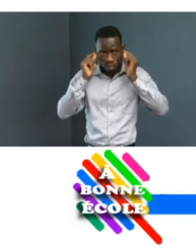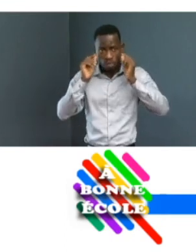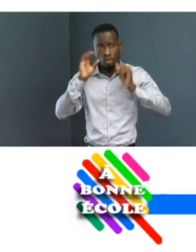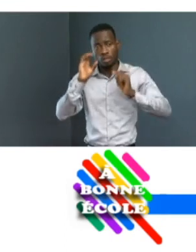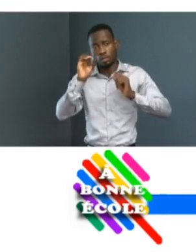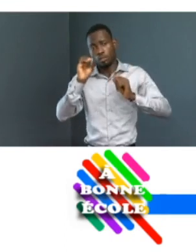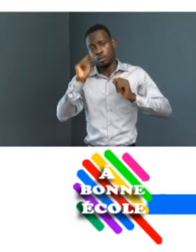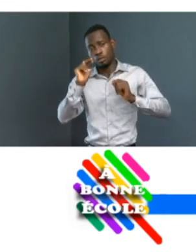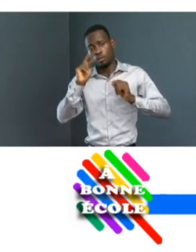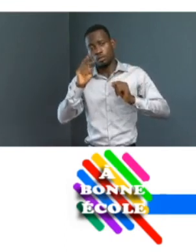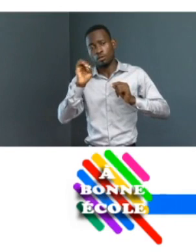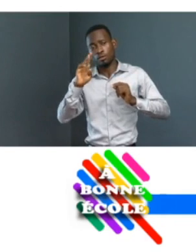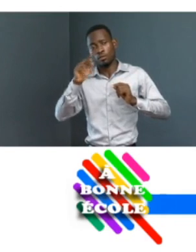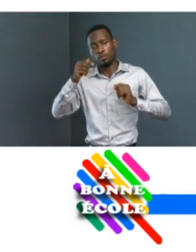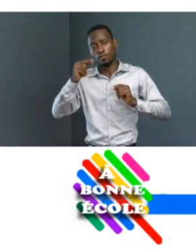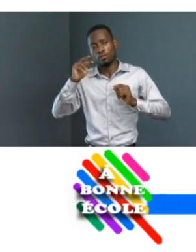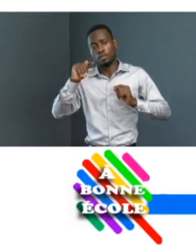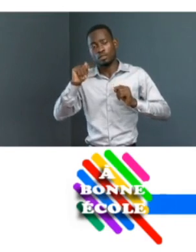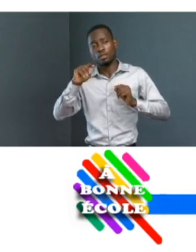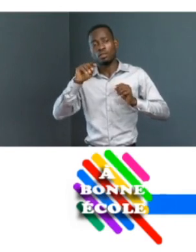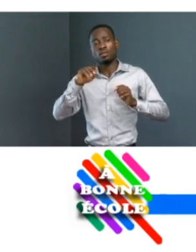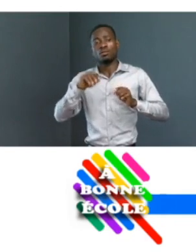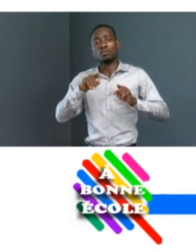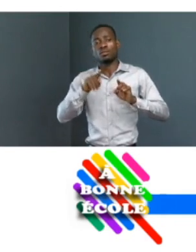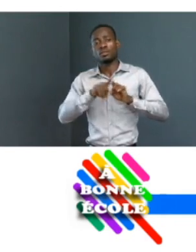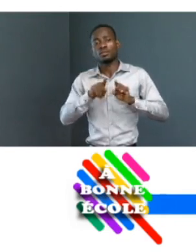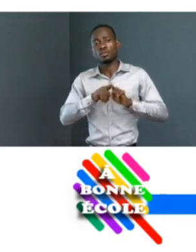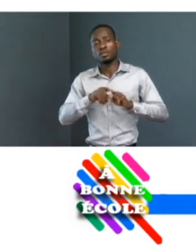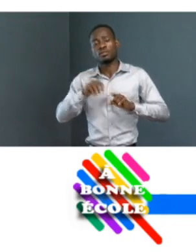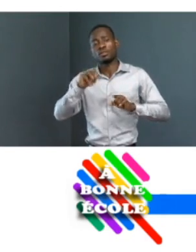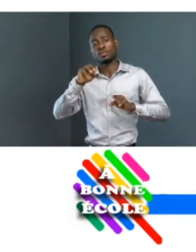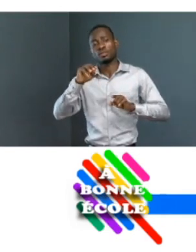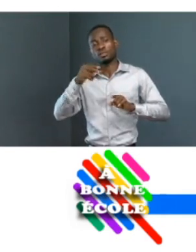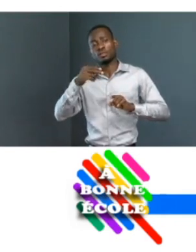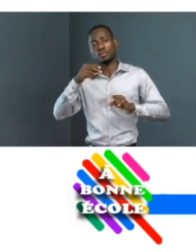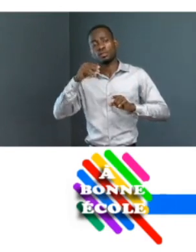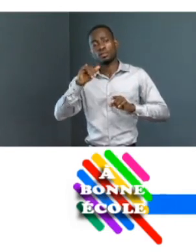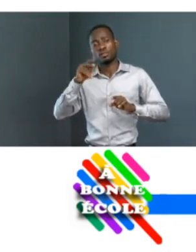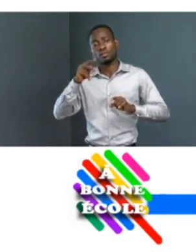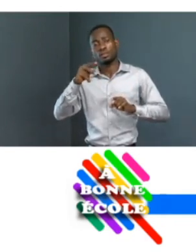comme dans le cas de l'hypermétropie.